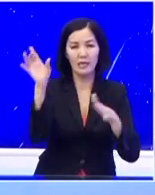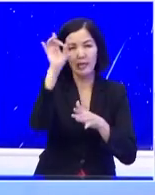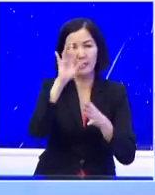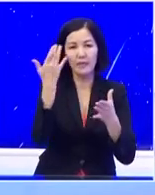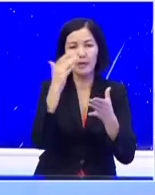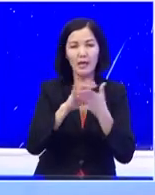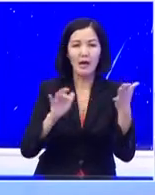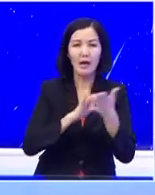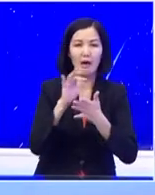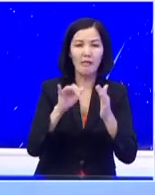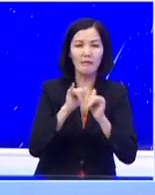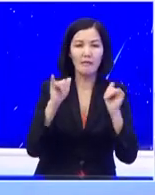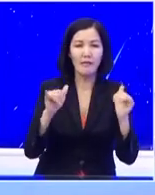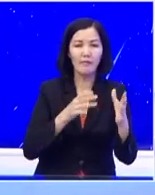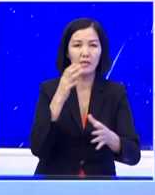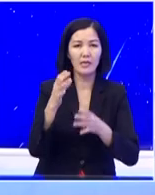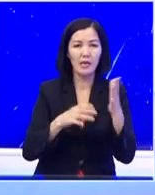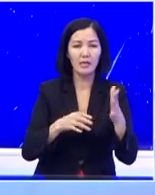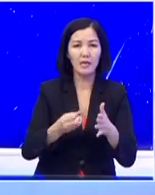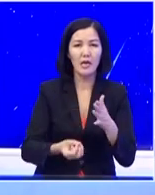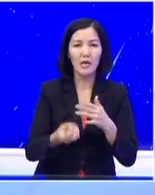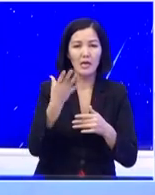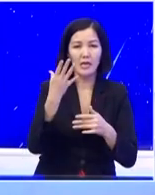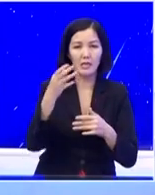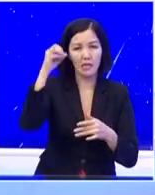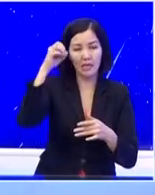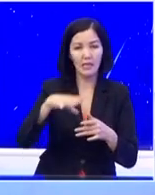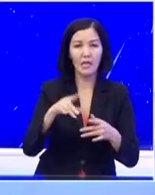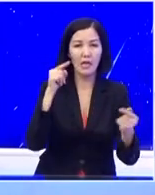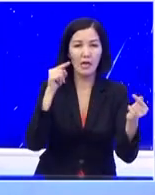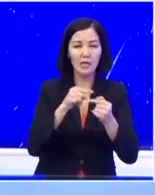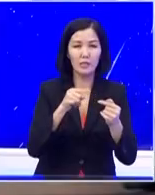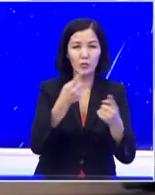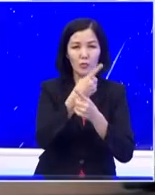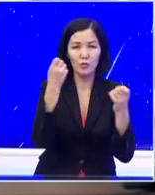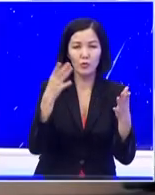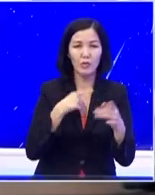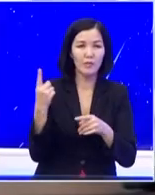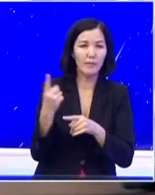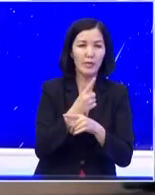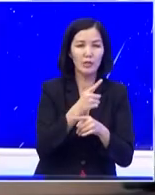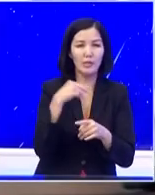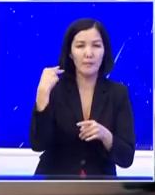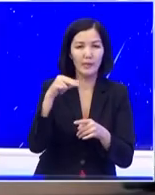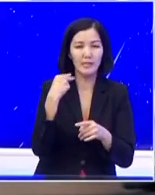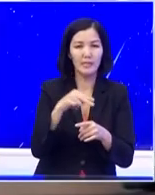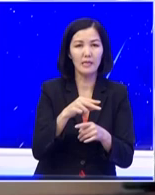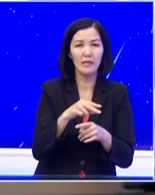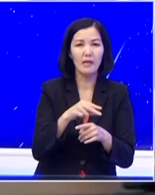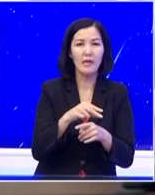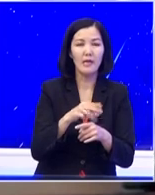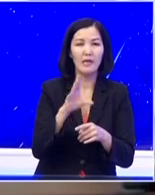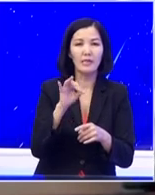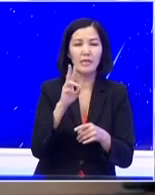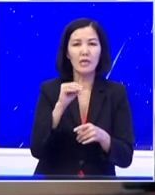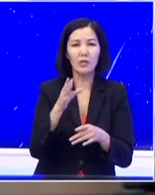Қаланы, даланы түлетті, жаһанға ядырлық қаруға қарсы үндеу тастады. Тұңғыш президент Нұрсұлтан Әбішұлы Сара жолы ғылыми